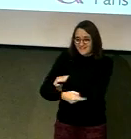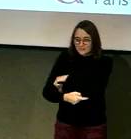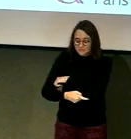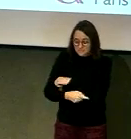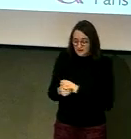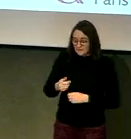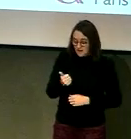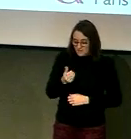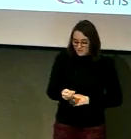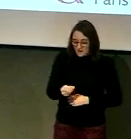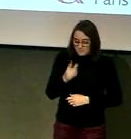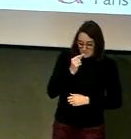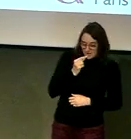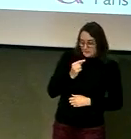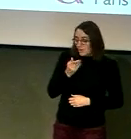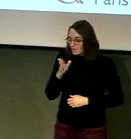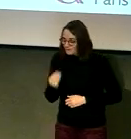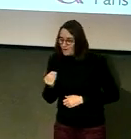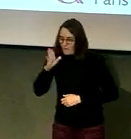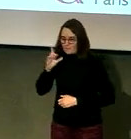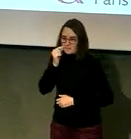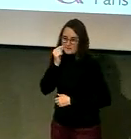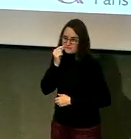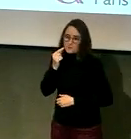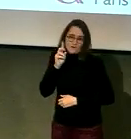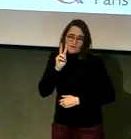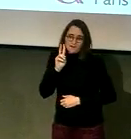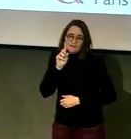qui est quand même assez désorganisée.